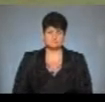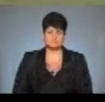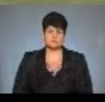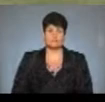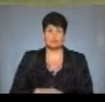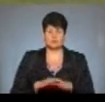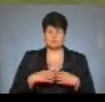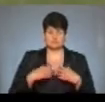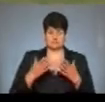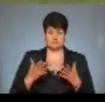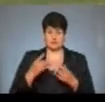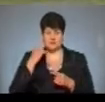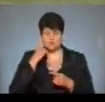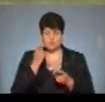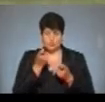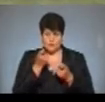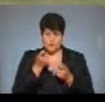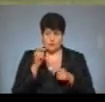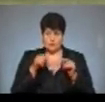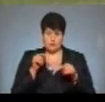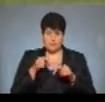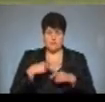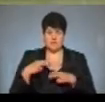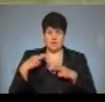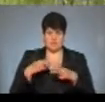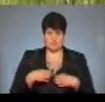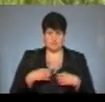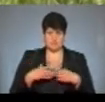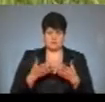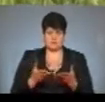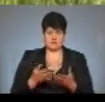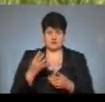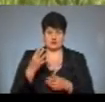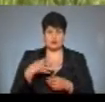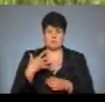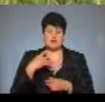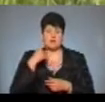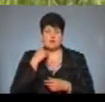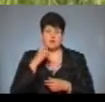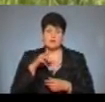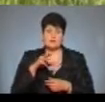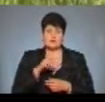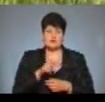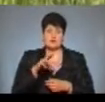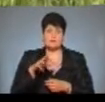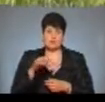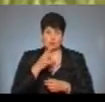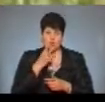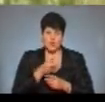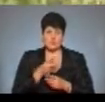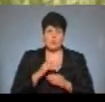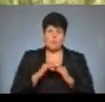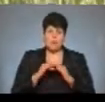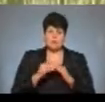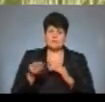Повністю стрес. Я думав, хоч трошки вихнево там побили. Як я приїхав, то я злякався. 45-річний Петро Мельничук показує поле, яке